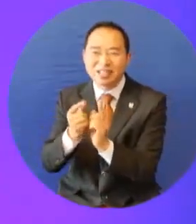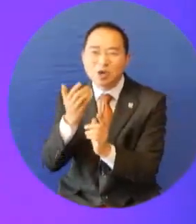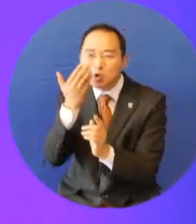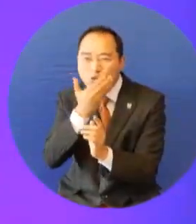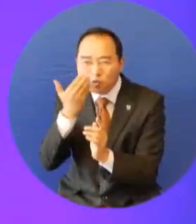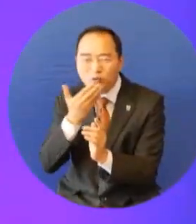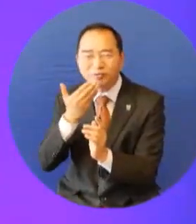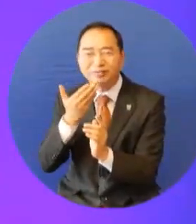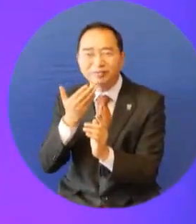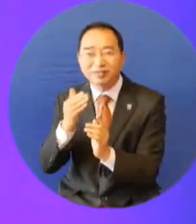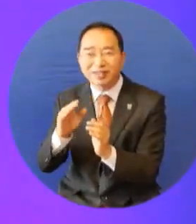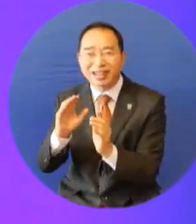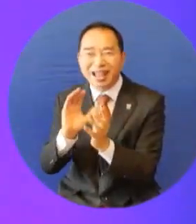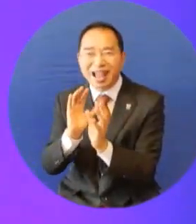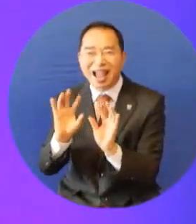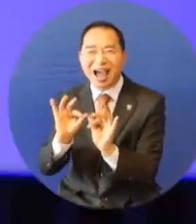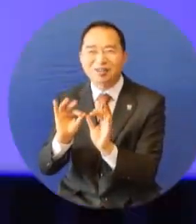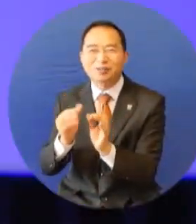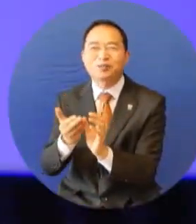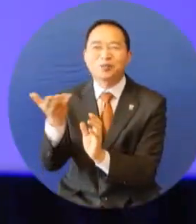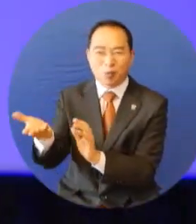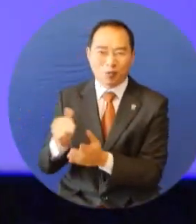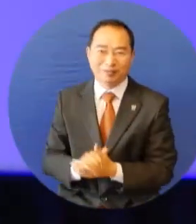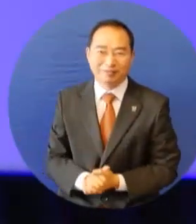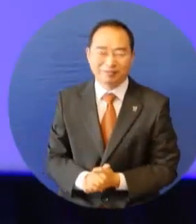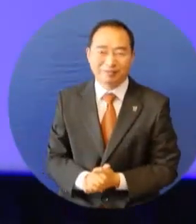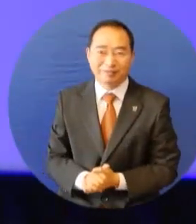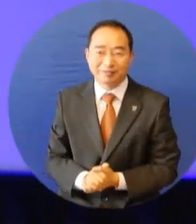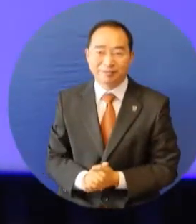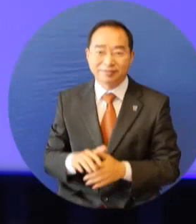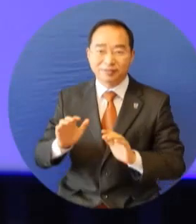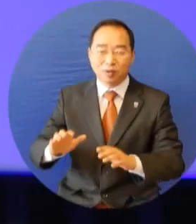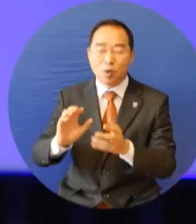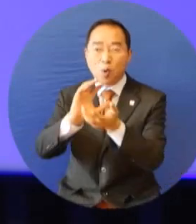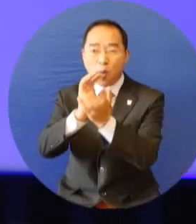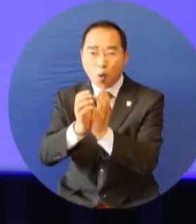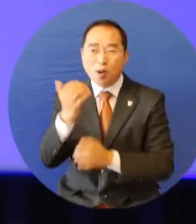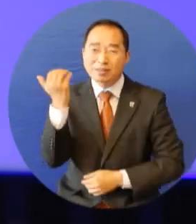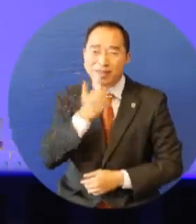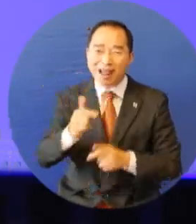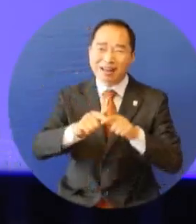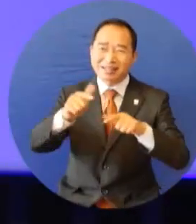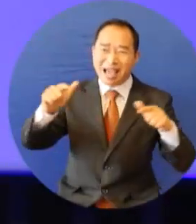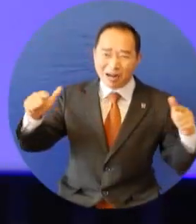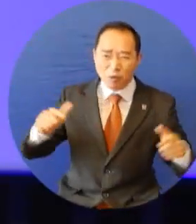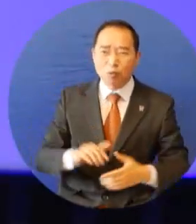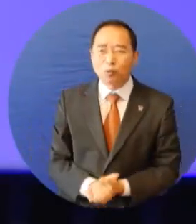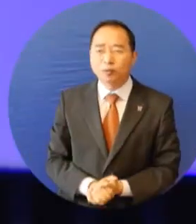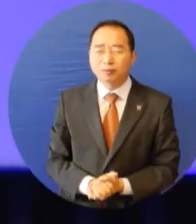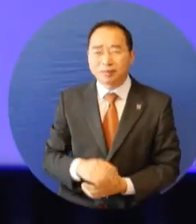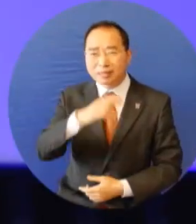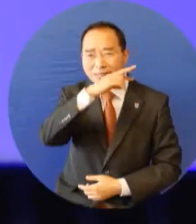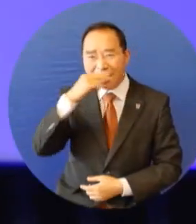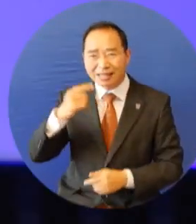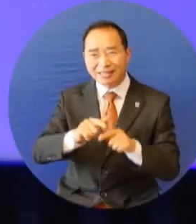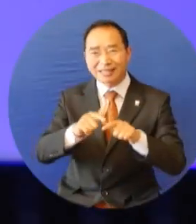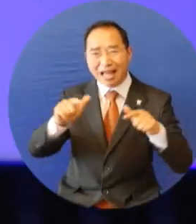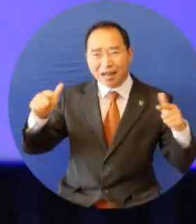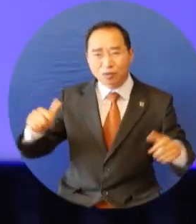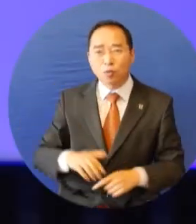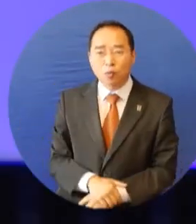꿀과 꽃가루를 주는 거예요. 꽃의 쓰임은 여러 가지고 컬러도 굉장히 다르고 향기도 다르고 막